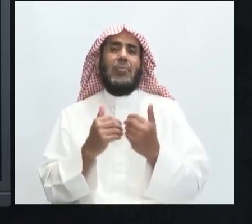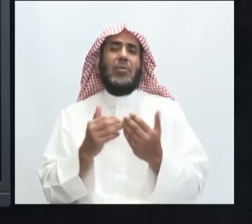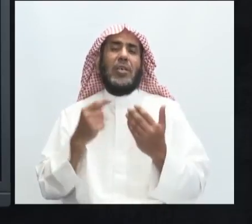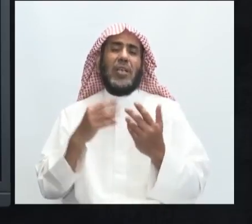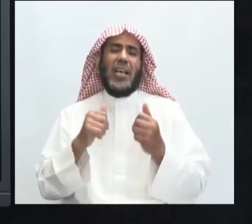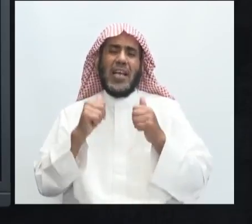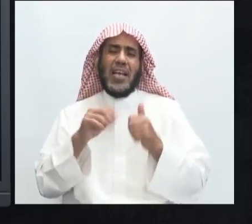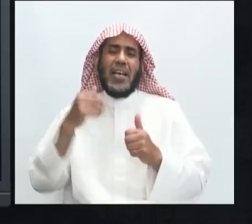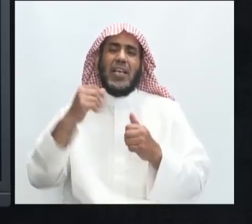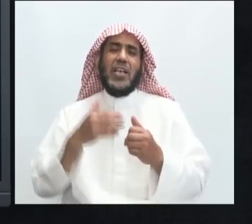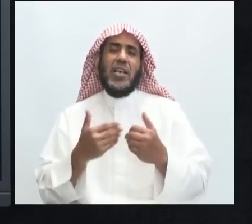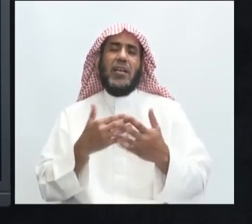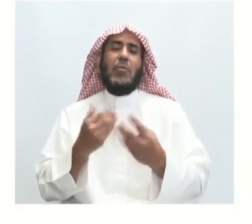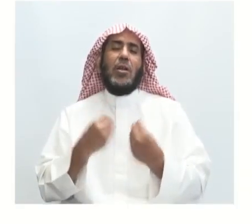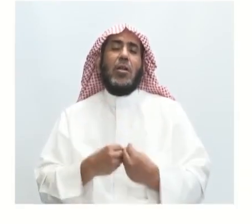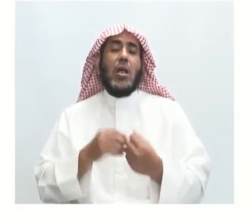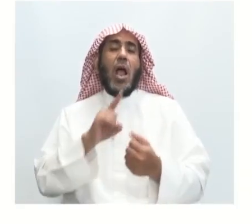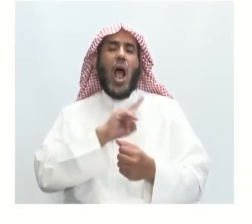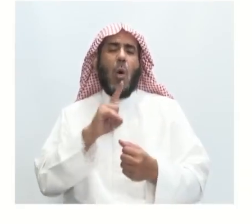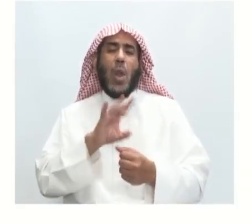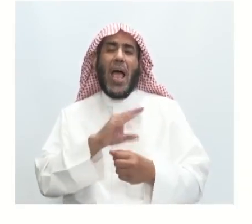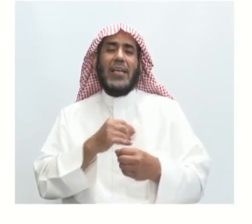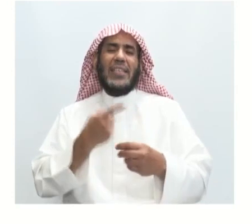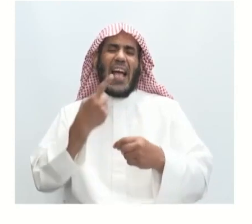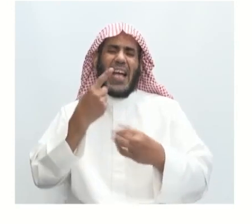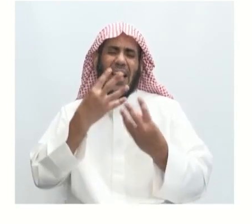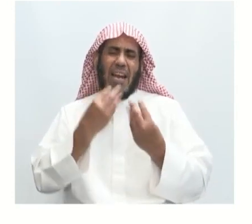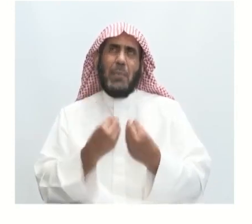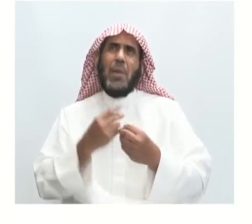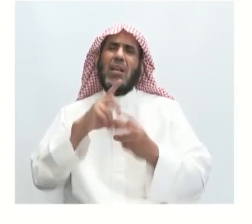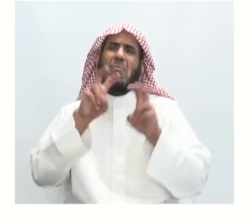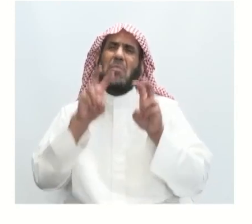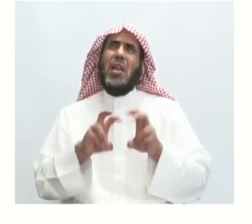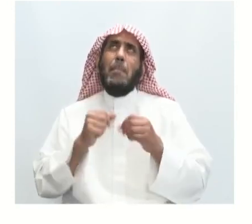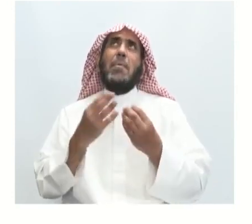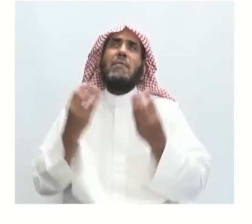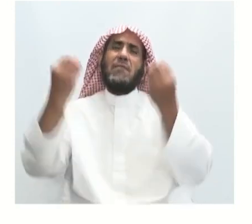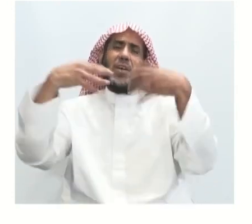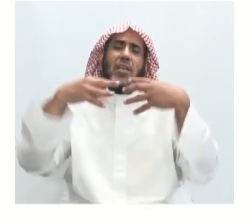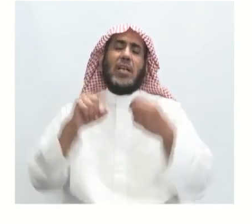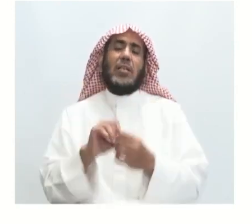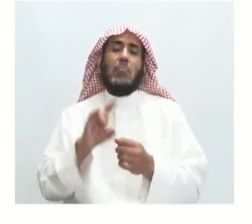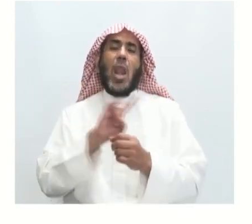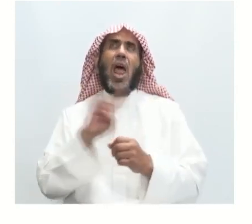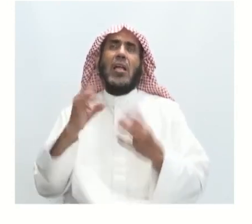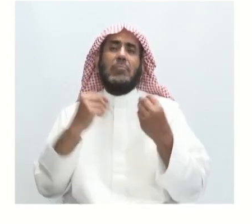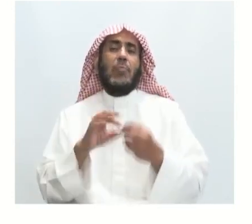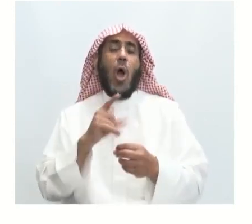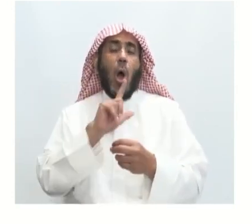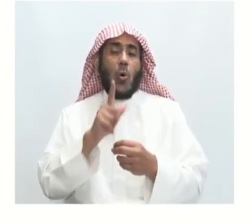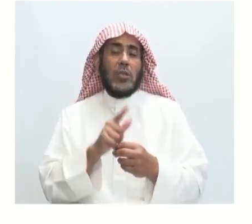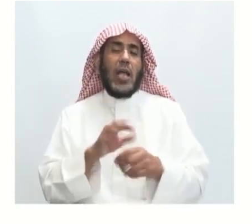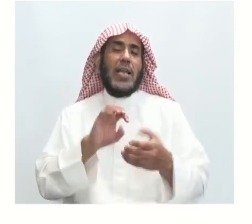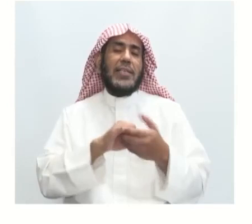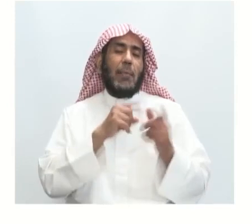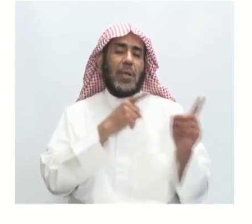اغريني بحلالك عن حرامك او لا تحرمني من فضلك وهذا نهي ايضا لا تحرمني من فضلك او انك قلت